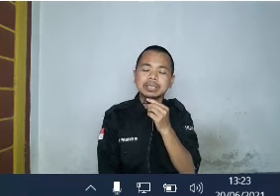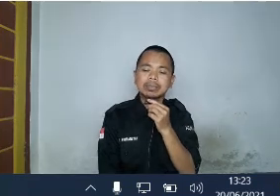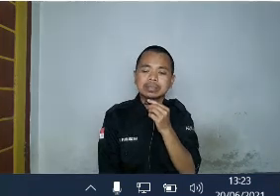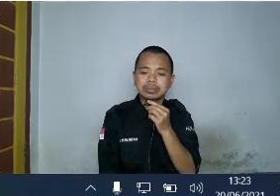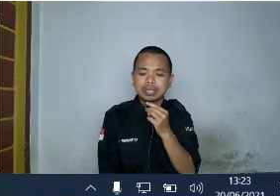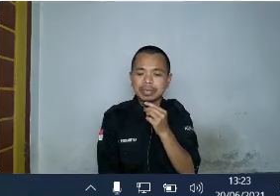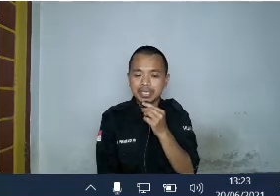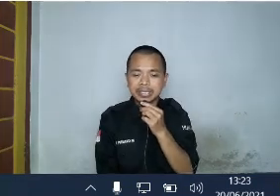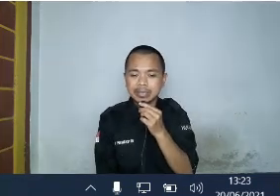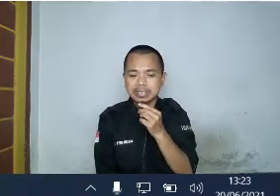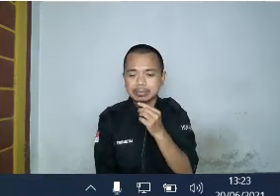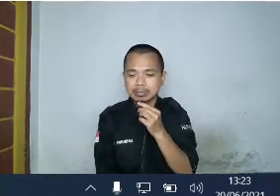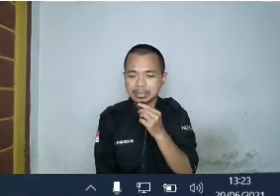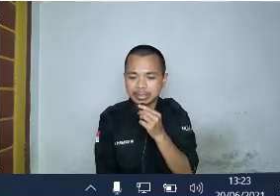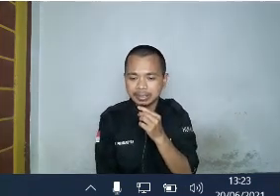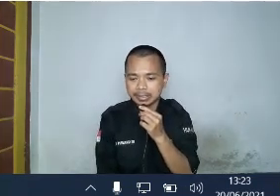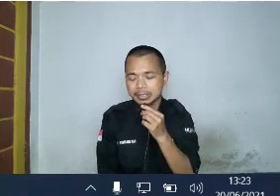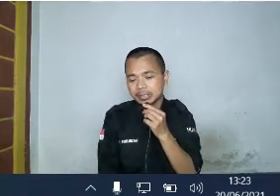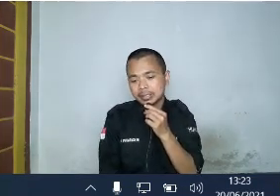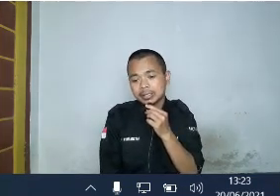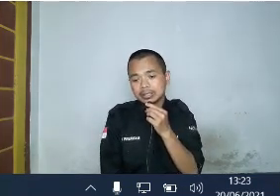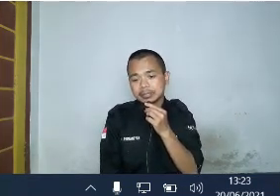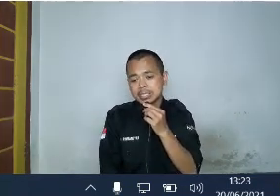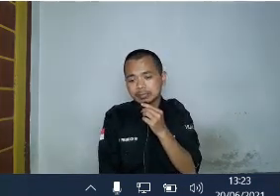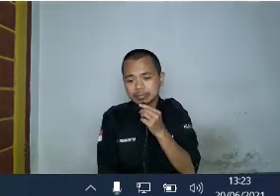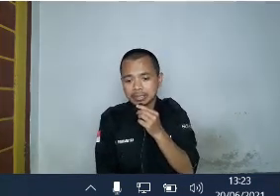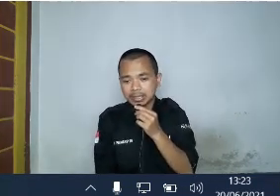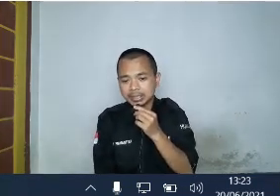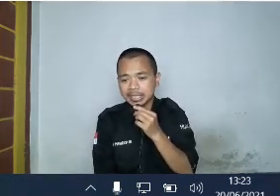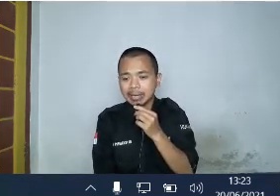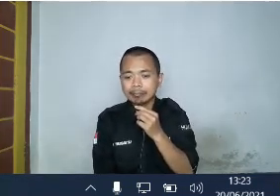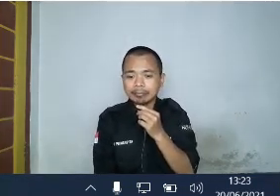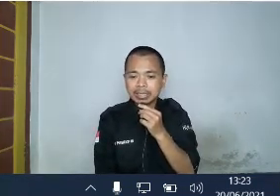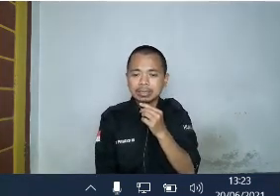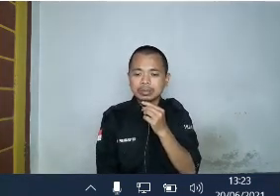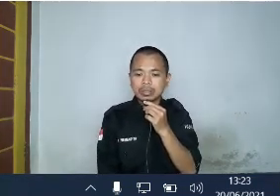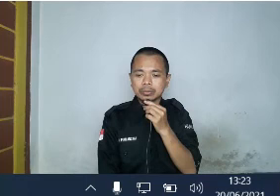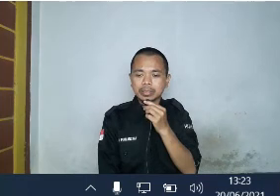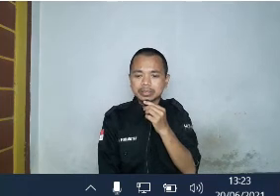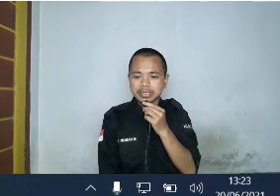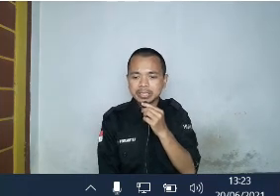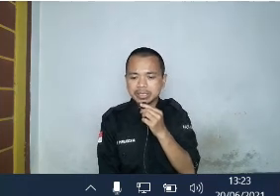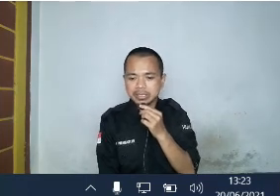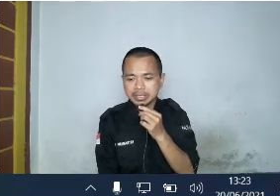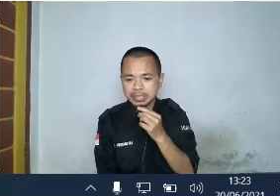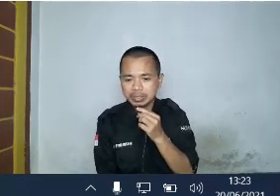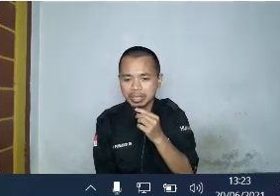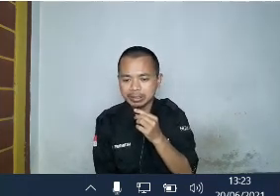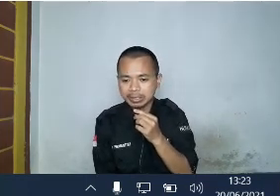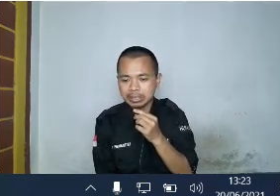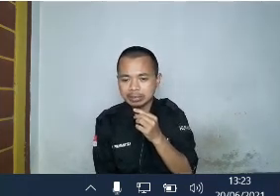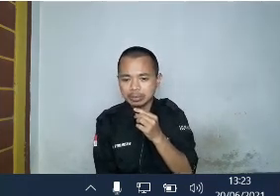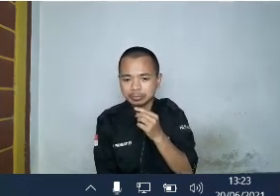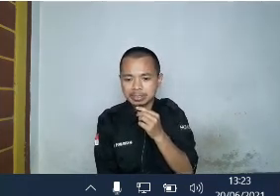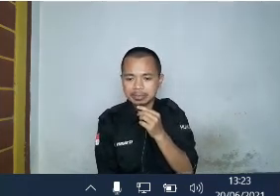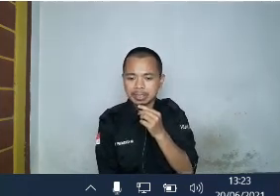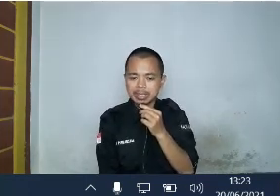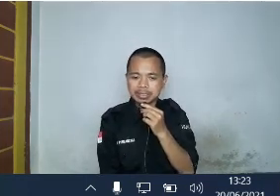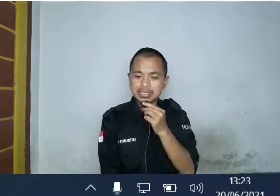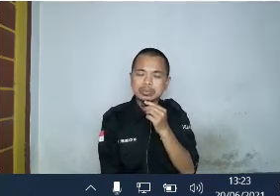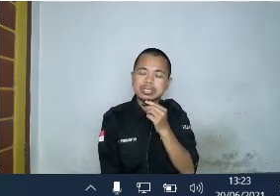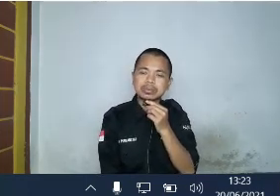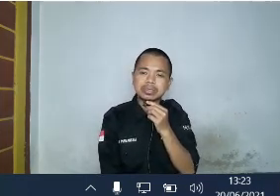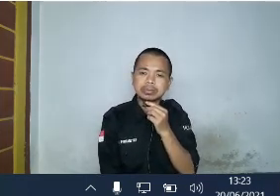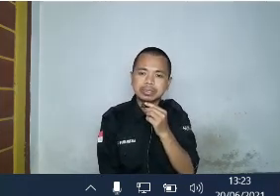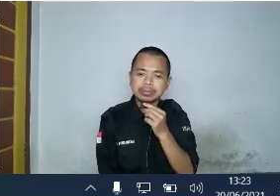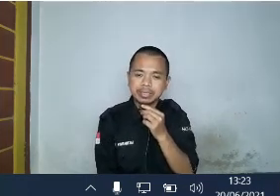begitu enggak aktif matakuliah baiknya jadi nggak bisa berbarengan ya nggak bisa berbarengan diambil dua-duanya sih soalnya dalam waktu bersamaan